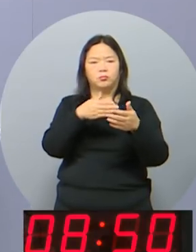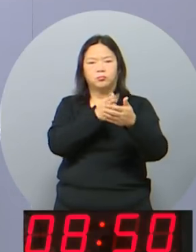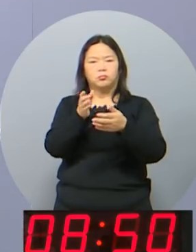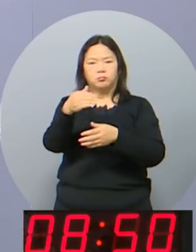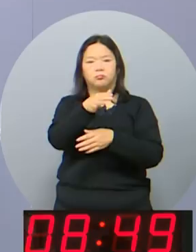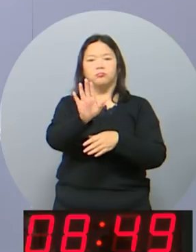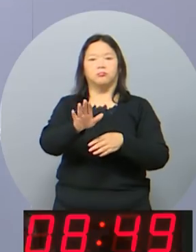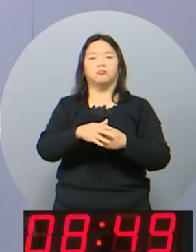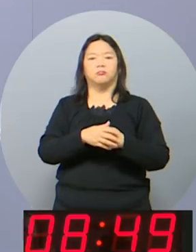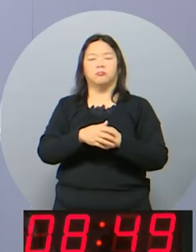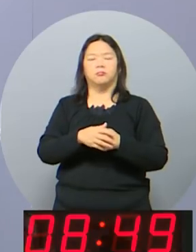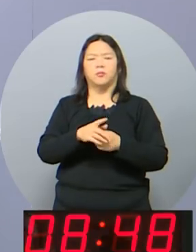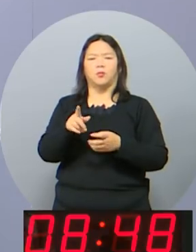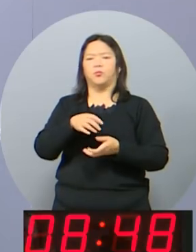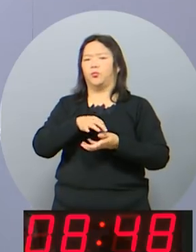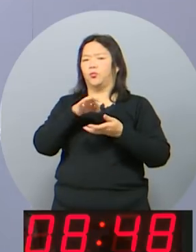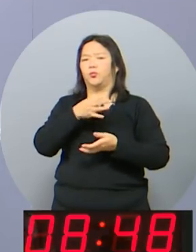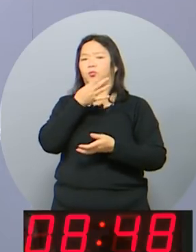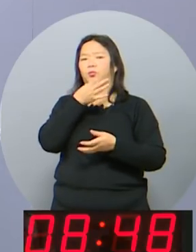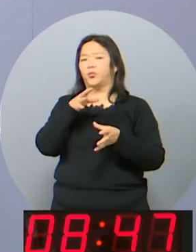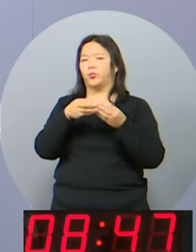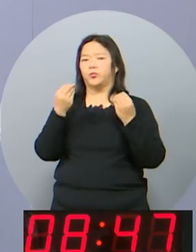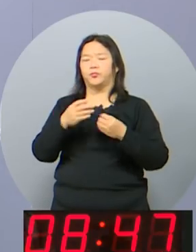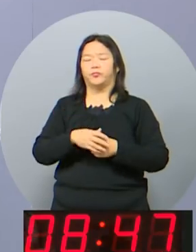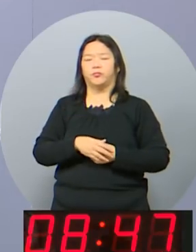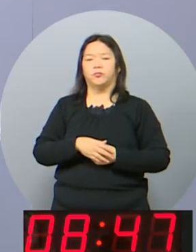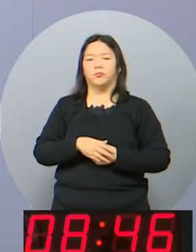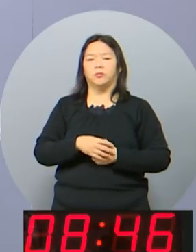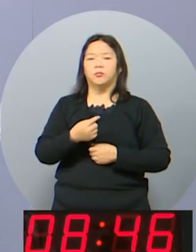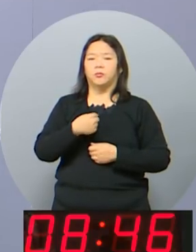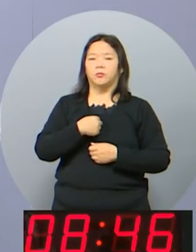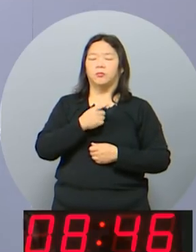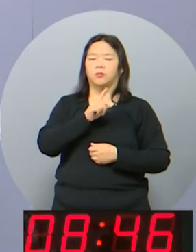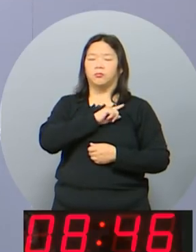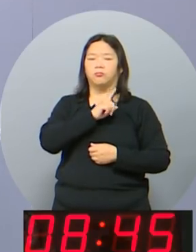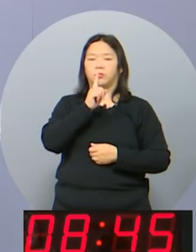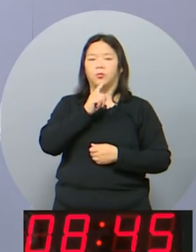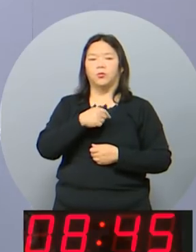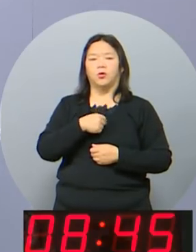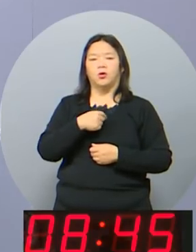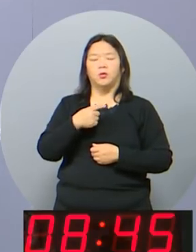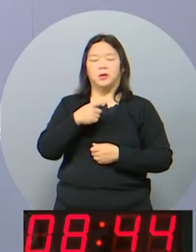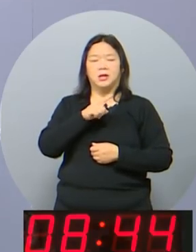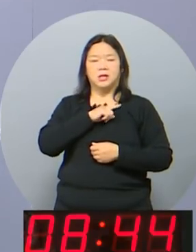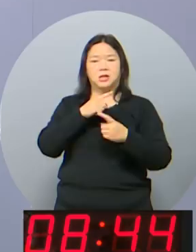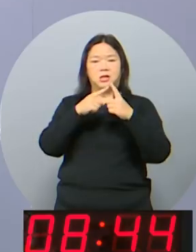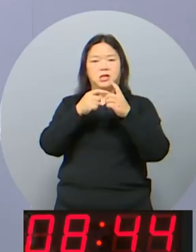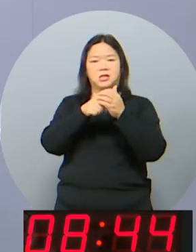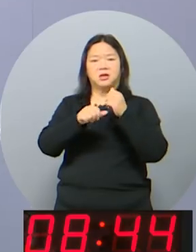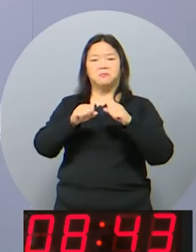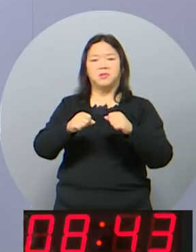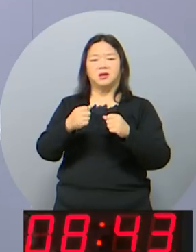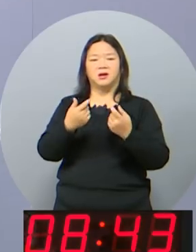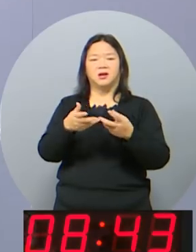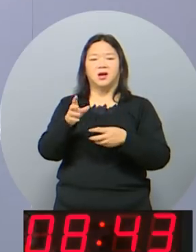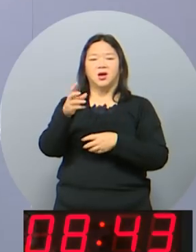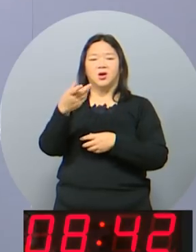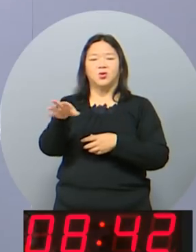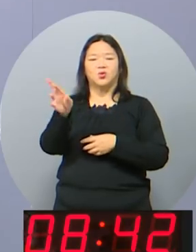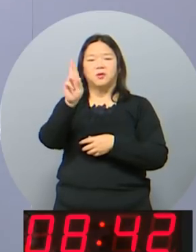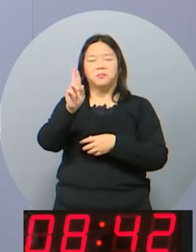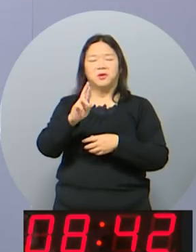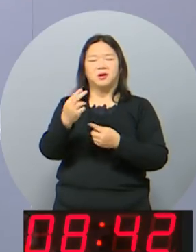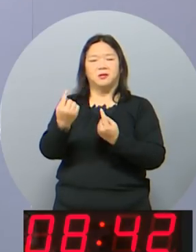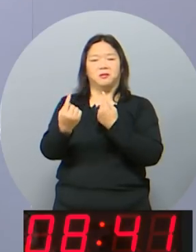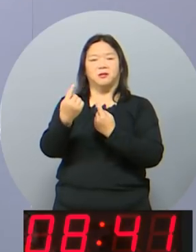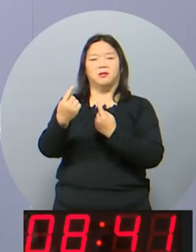那我们以我们来讲啊，我常在讲哦，我讲咱的性命较唔达了水笔啦，怎么讲